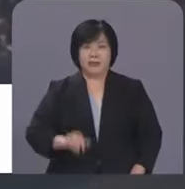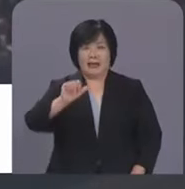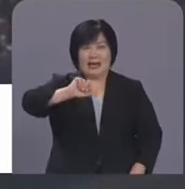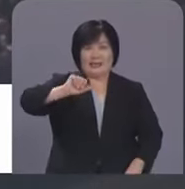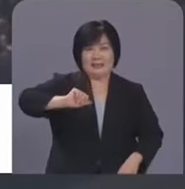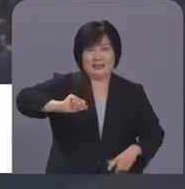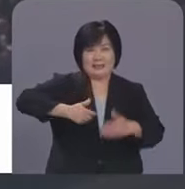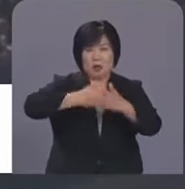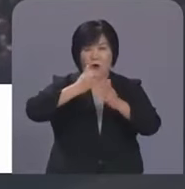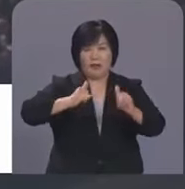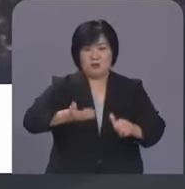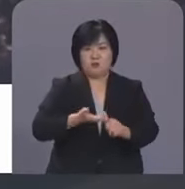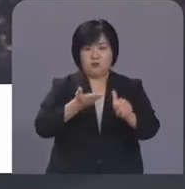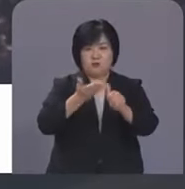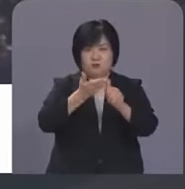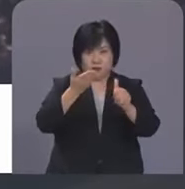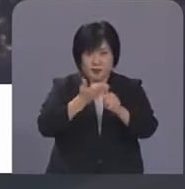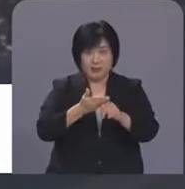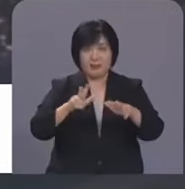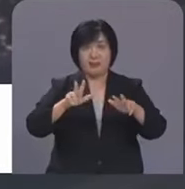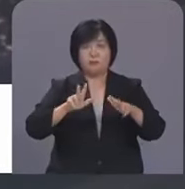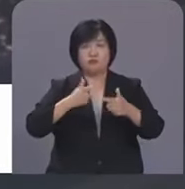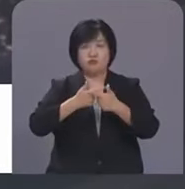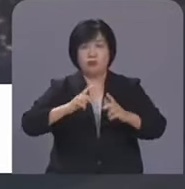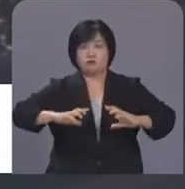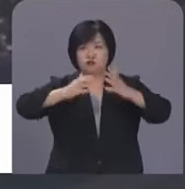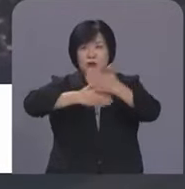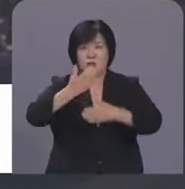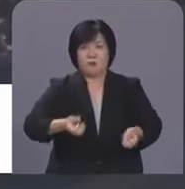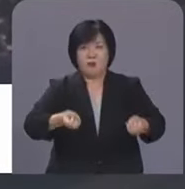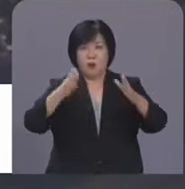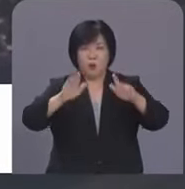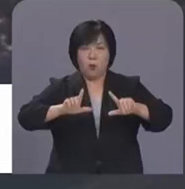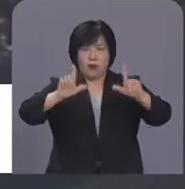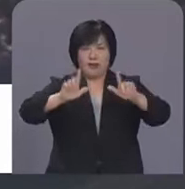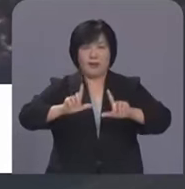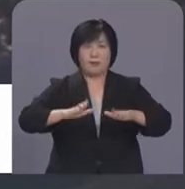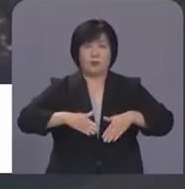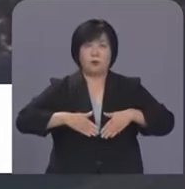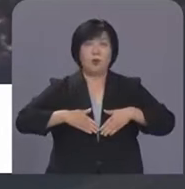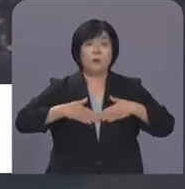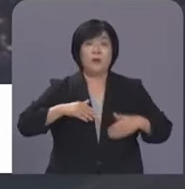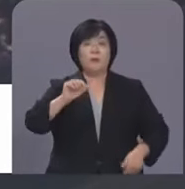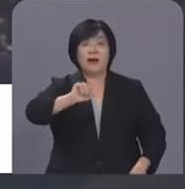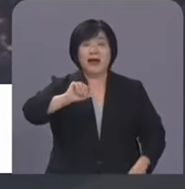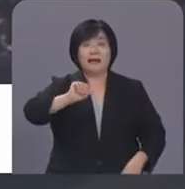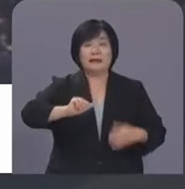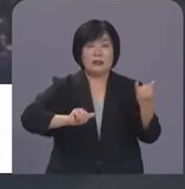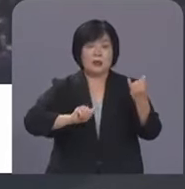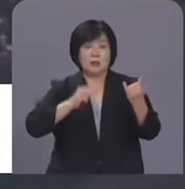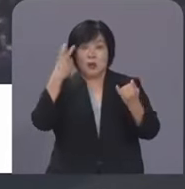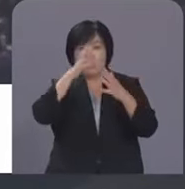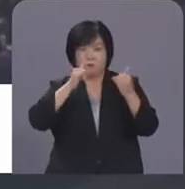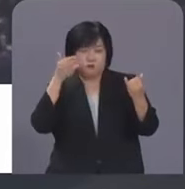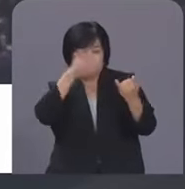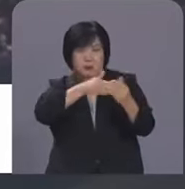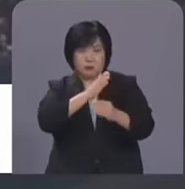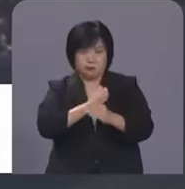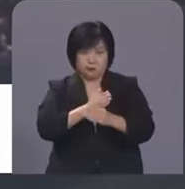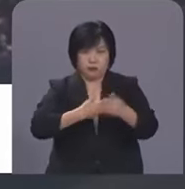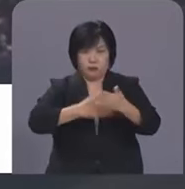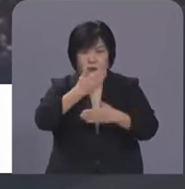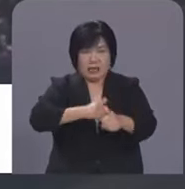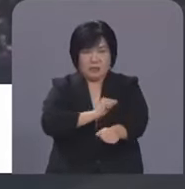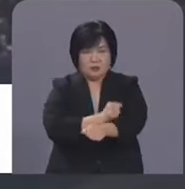아시아 영화인 육성의 산실인 부산국제영화제가 올해엔 동남아시아 여성 감독들을 주목하고 있습니다. 또 영화에